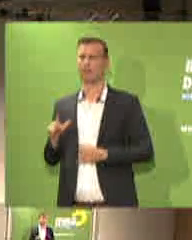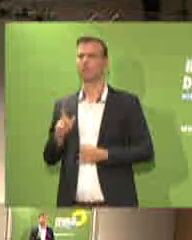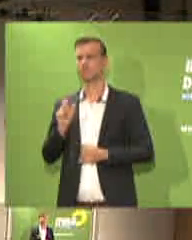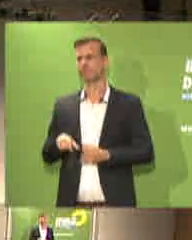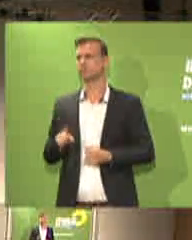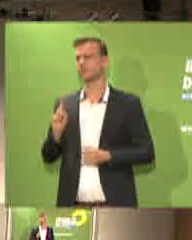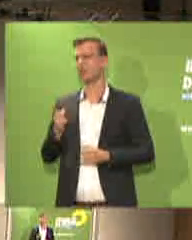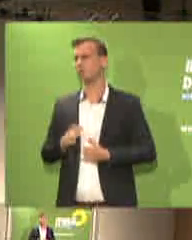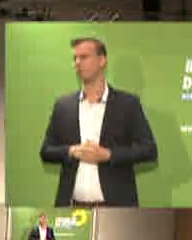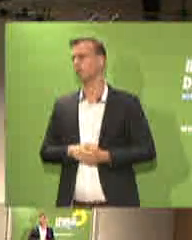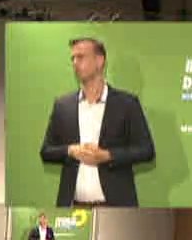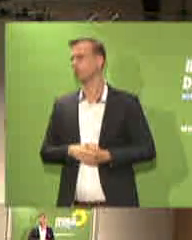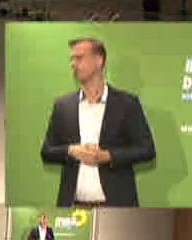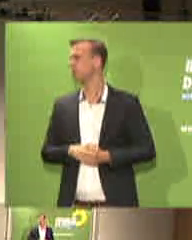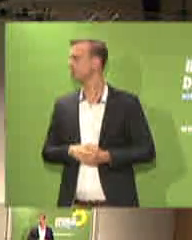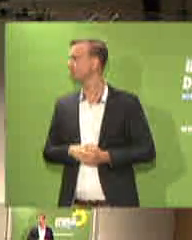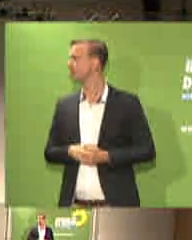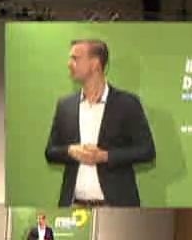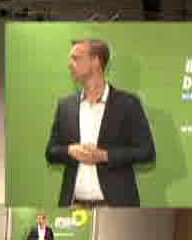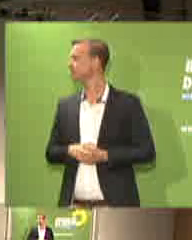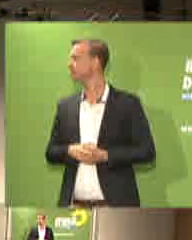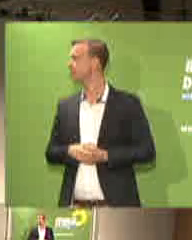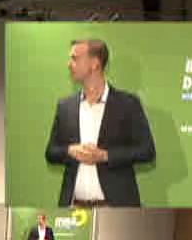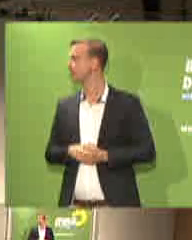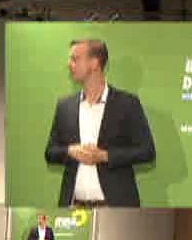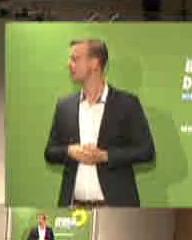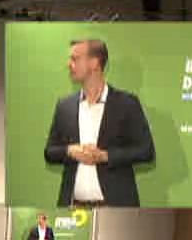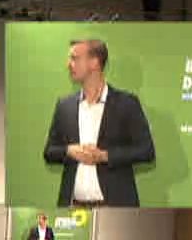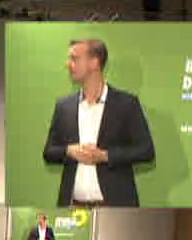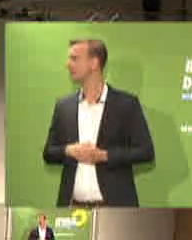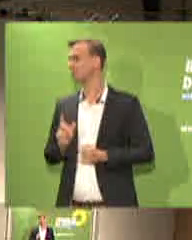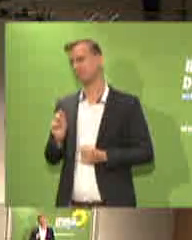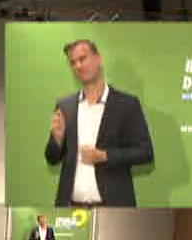machst damit quasi die Riege der